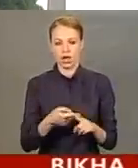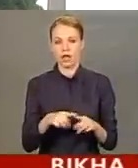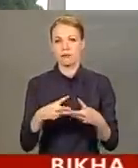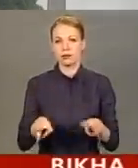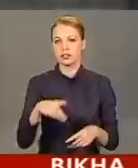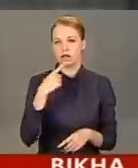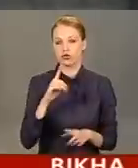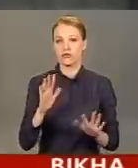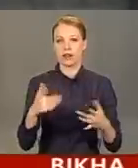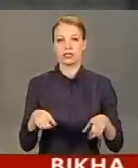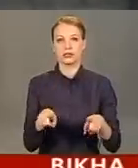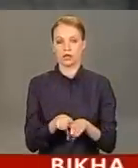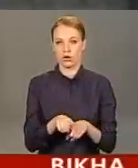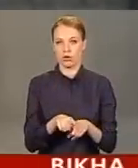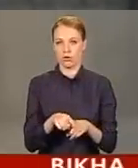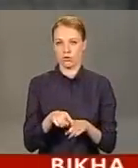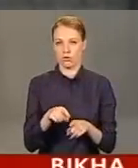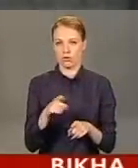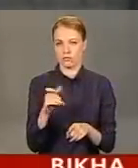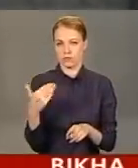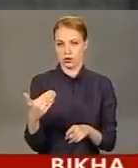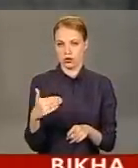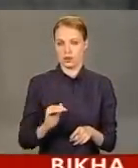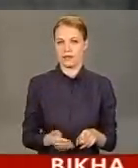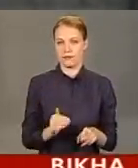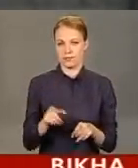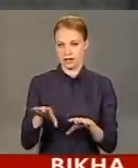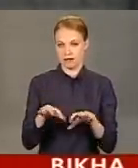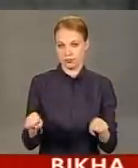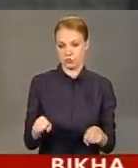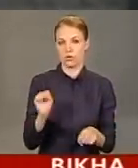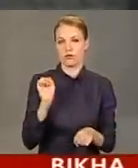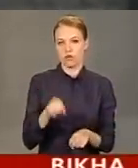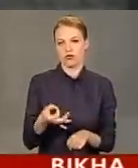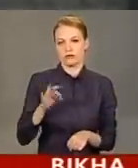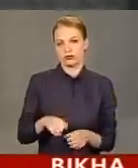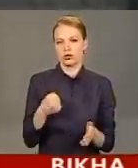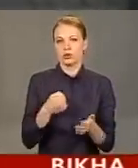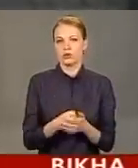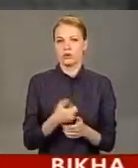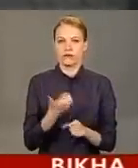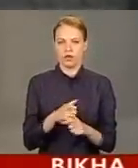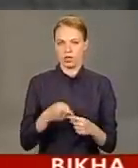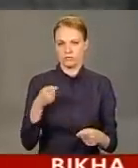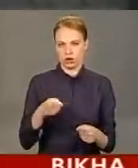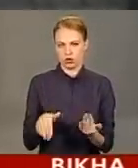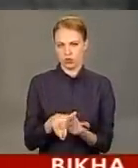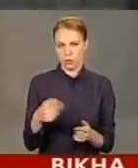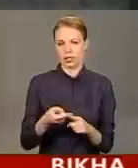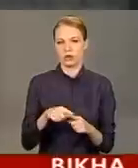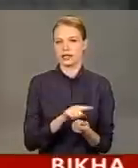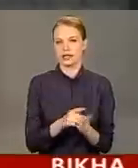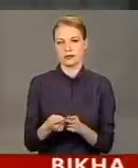Демчишин каже, що у разі такого саботажу зі сторони фірми ДТЕК можуть взятися до вкрай рішучого методу – це